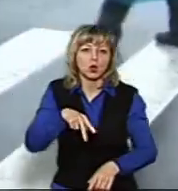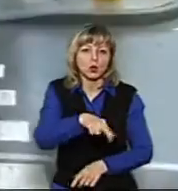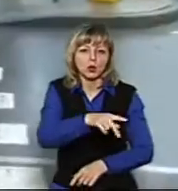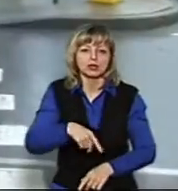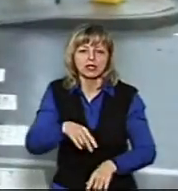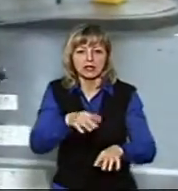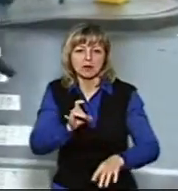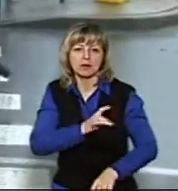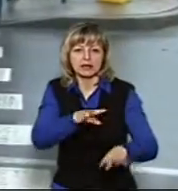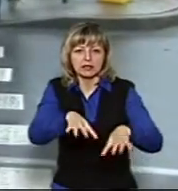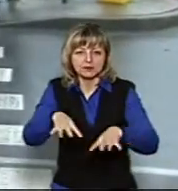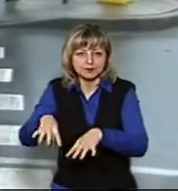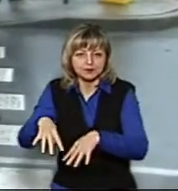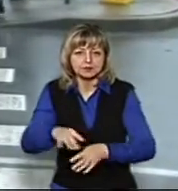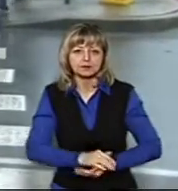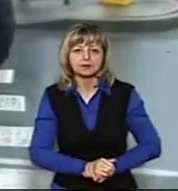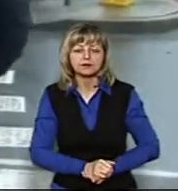пішохідним переходом.